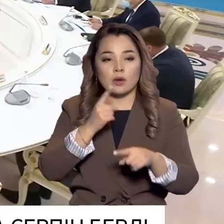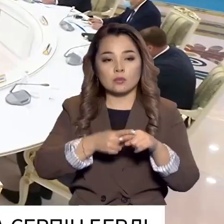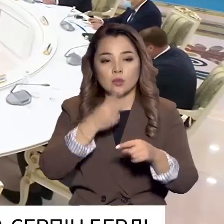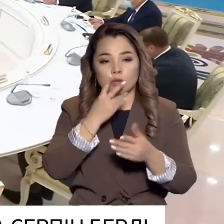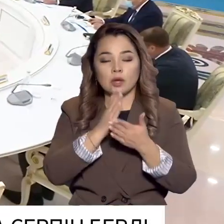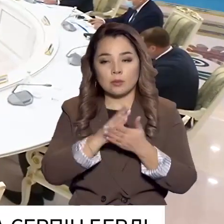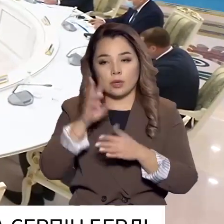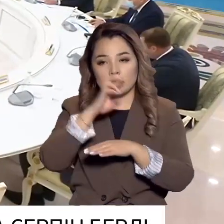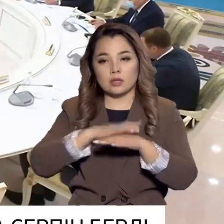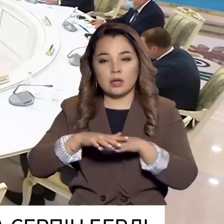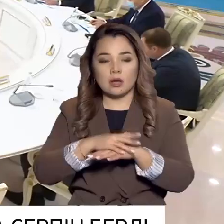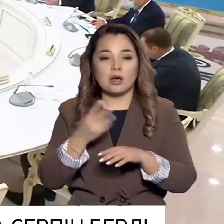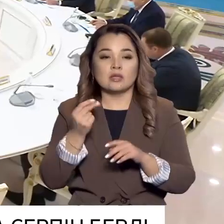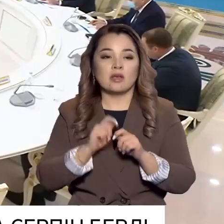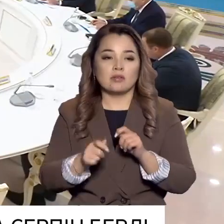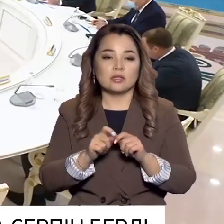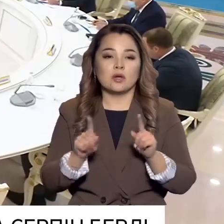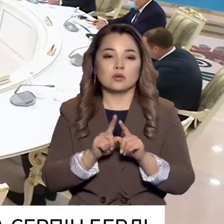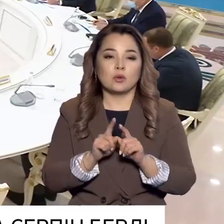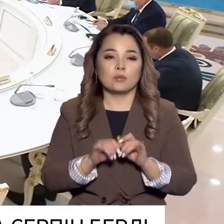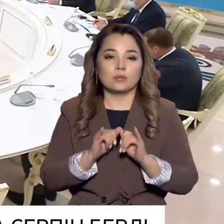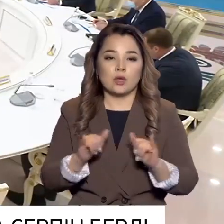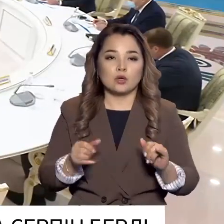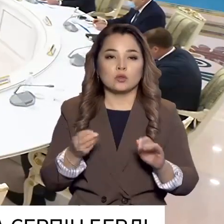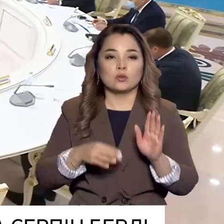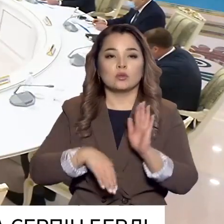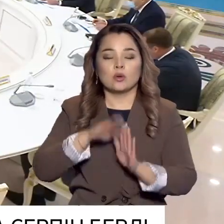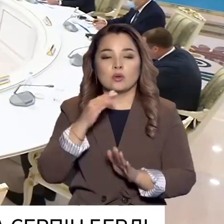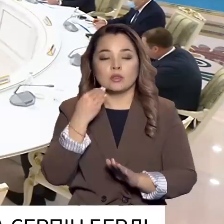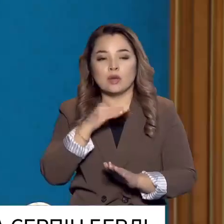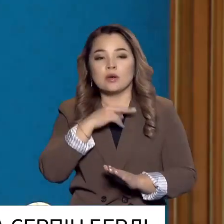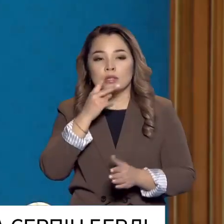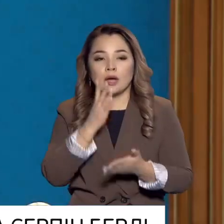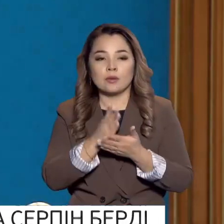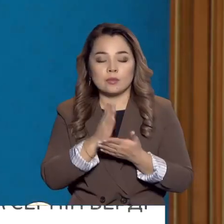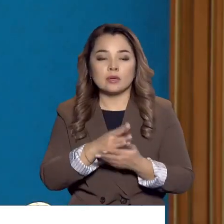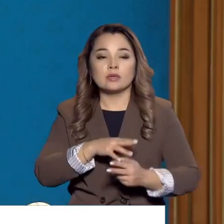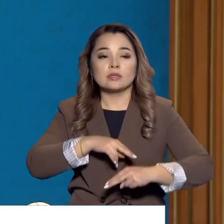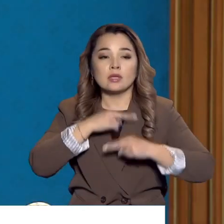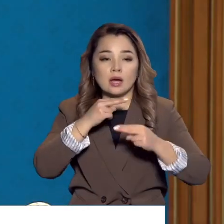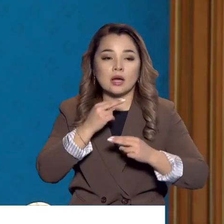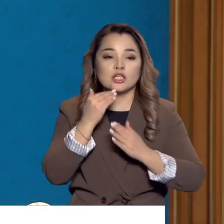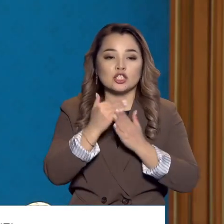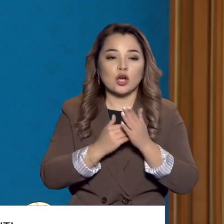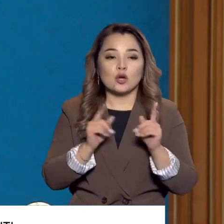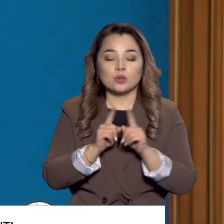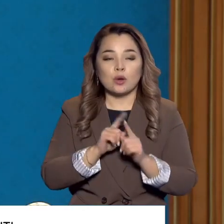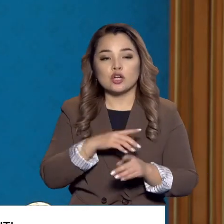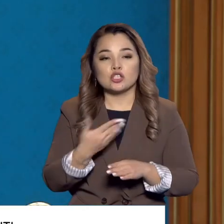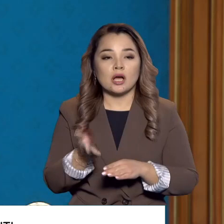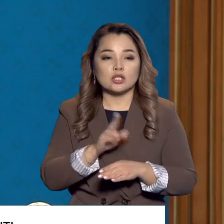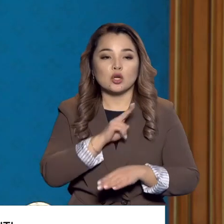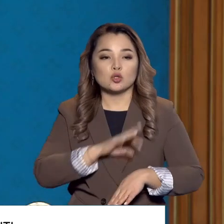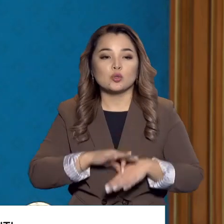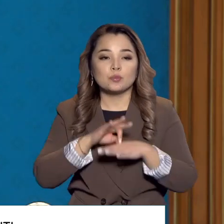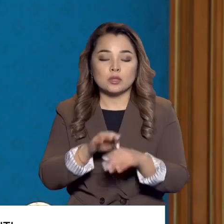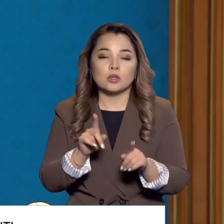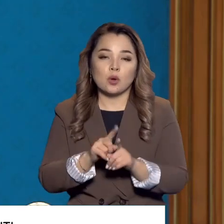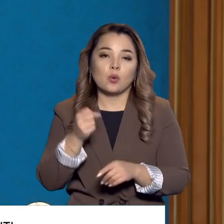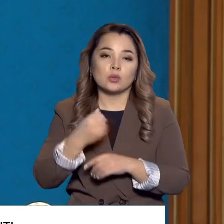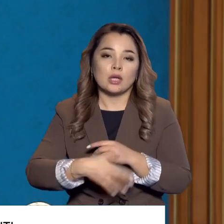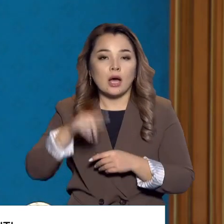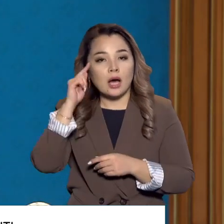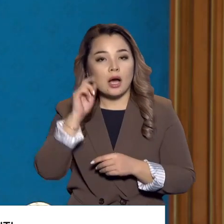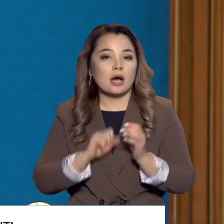қатар елімізде инвестициялық ахуалды жақсартуға ерекше көңіл бөлініп келеді. Осы саладағы жүйелі әрі жан-жақты жұмыстардың арқасында біз Орталық